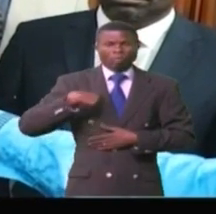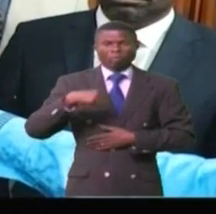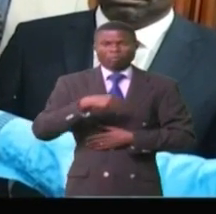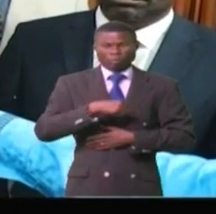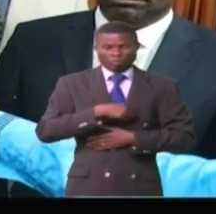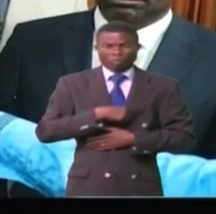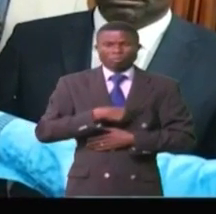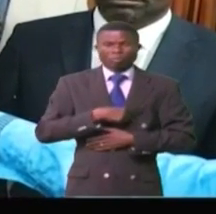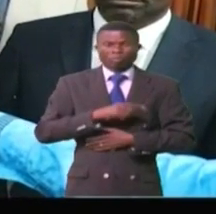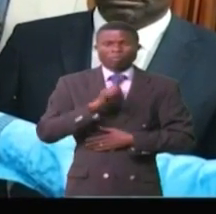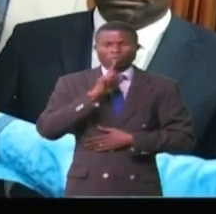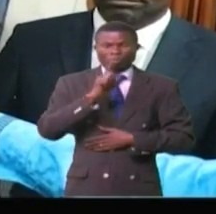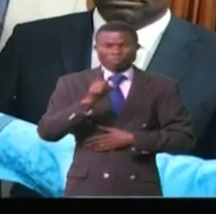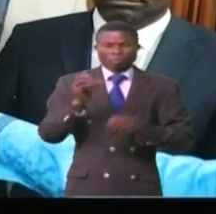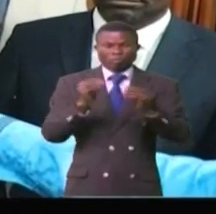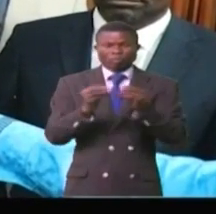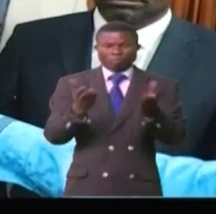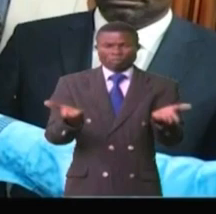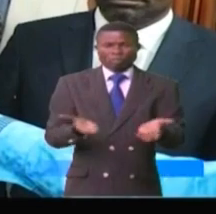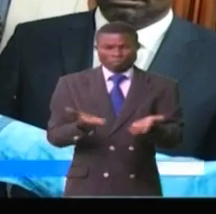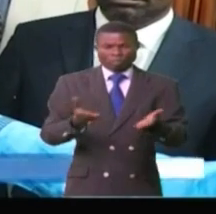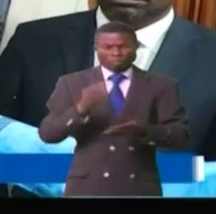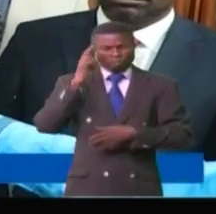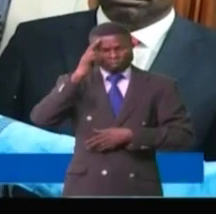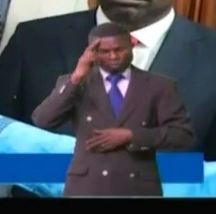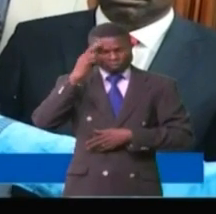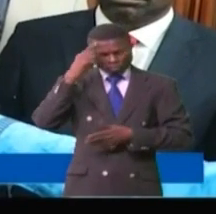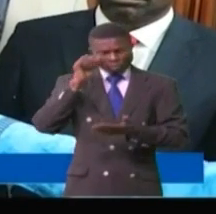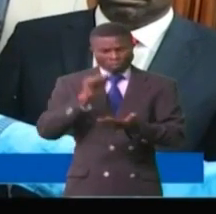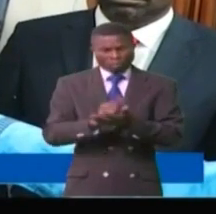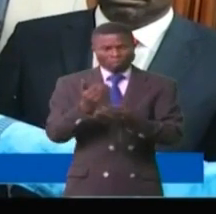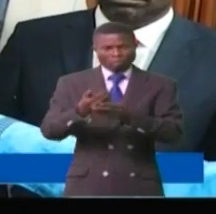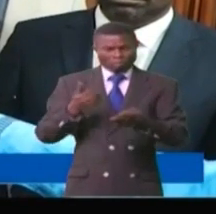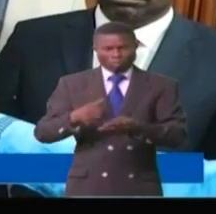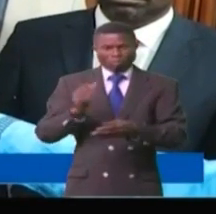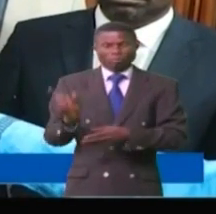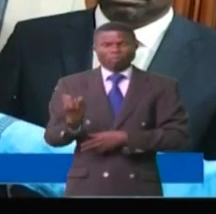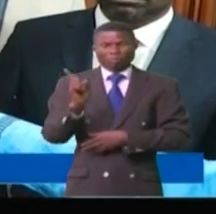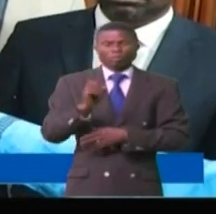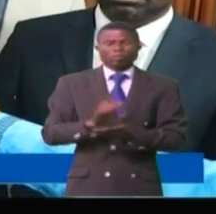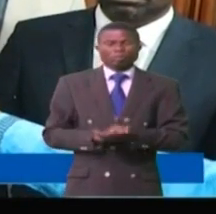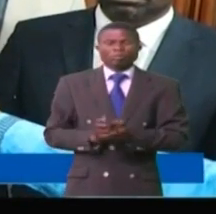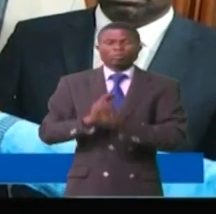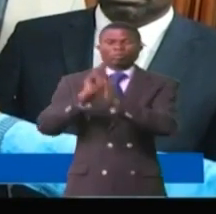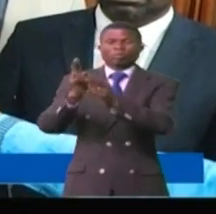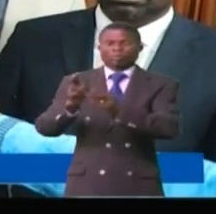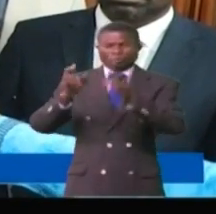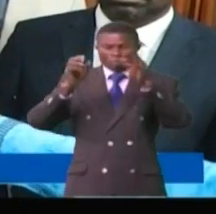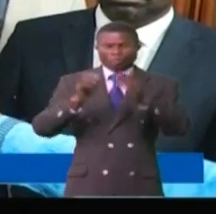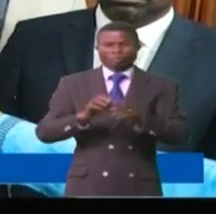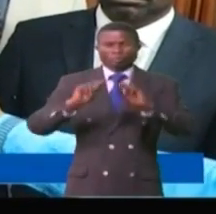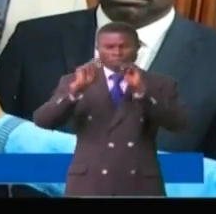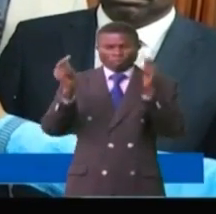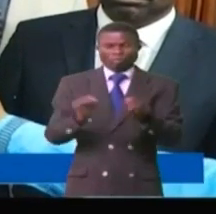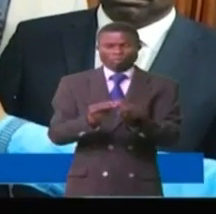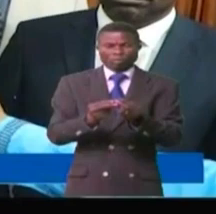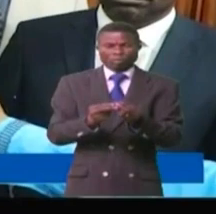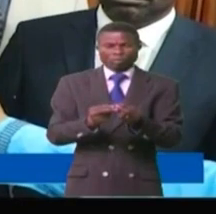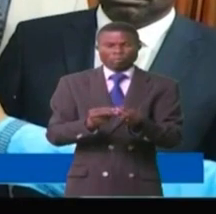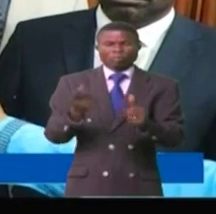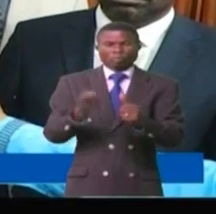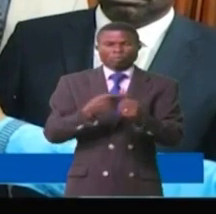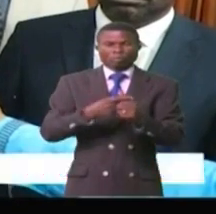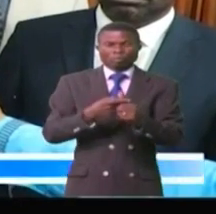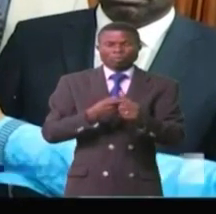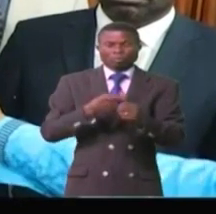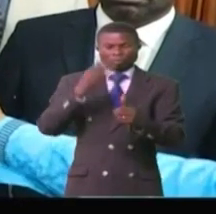nous sommes réunis pour réfléchir là-dessus avant de faire rapport évidemment au présidium. Il faut que ça doit être aussi